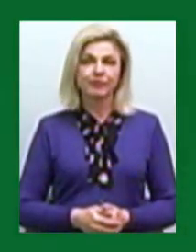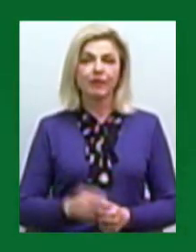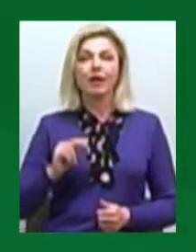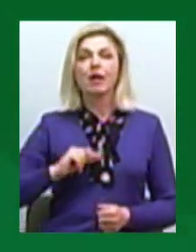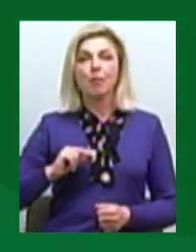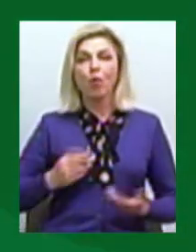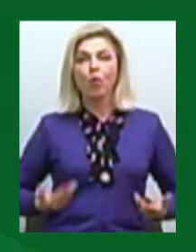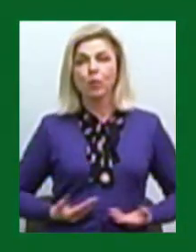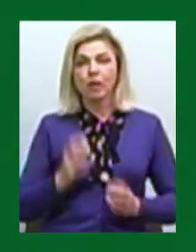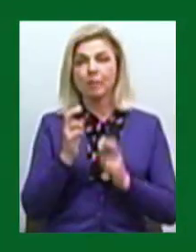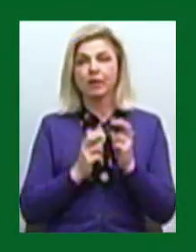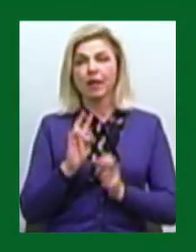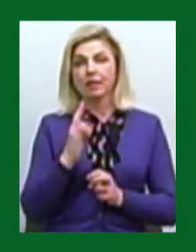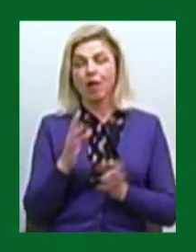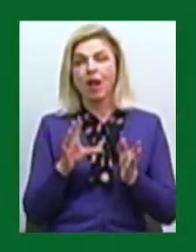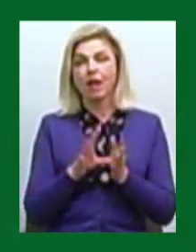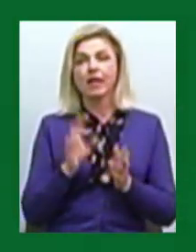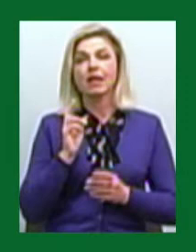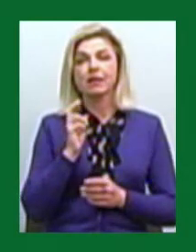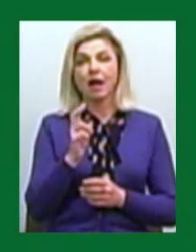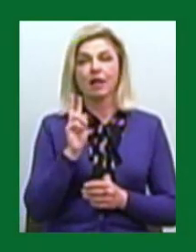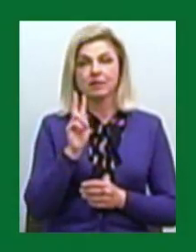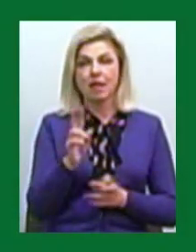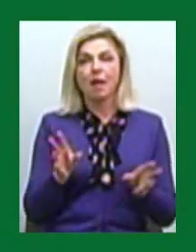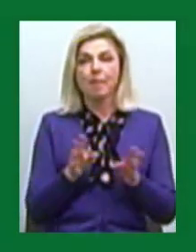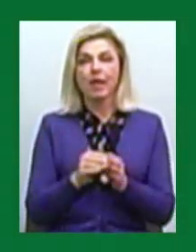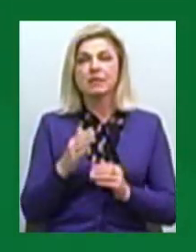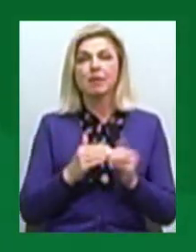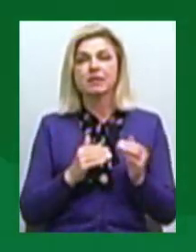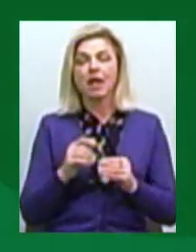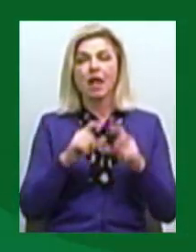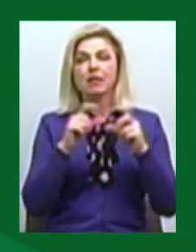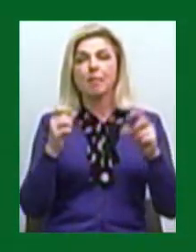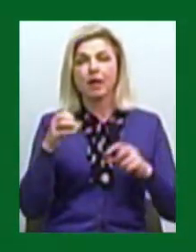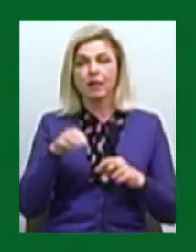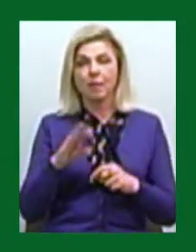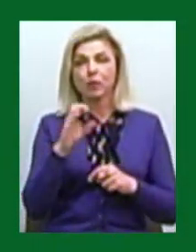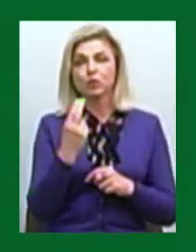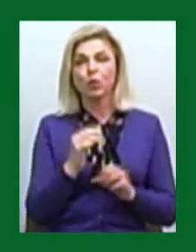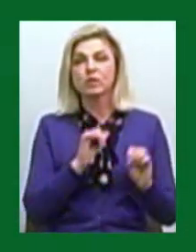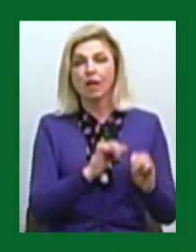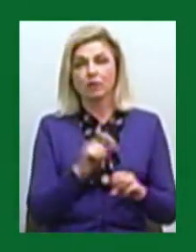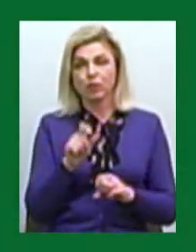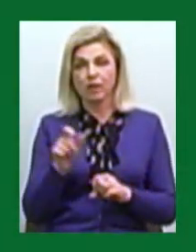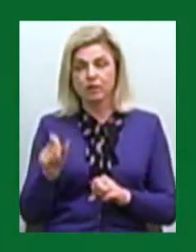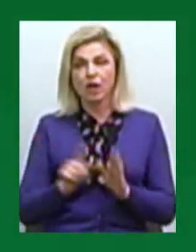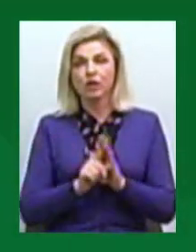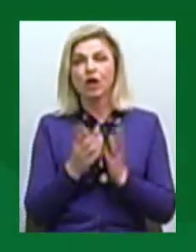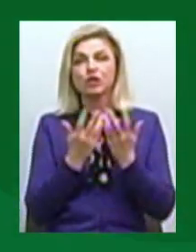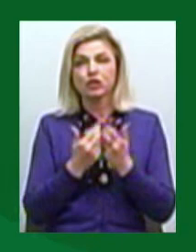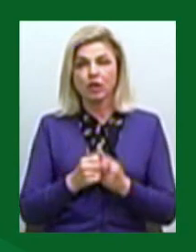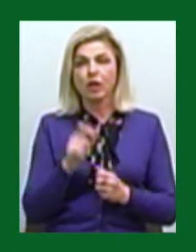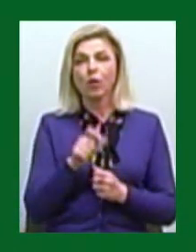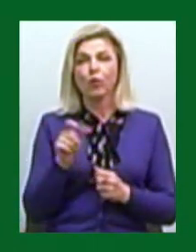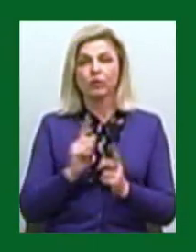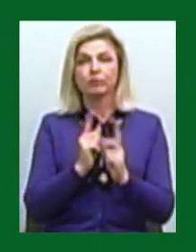Працівники комунального підприємства «Миколаївелектротранс» спільно зі спеціалістами Департаменту праці і соцзахисту населення розпочали підрахунок пасажиропотоку